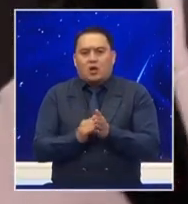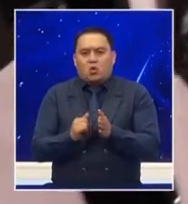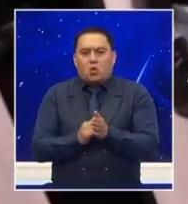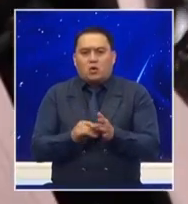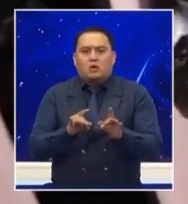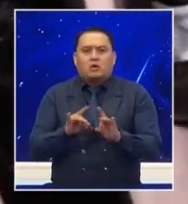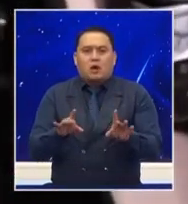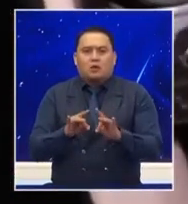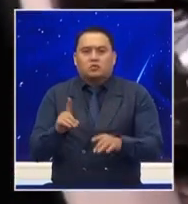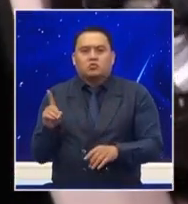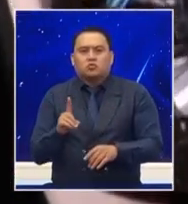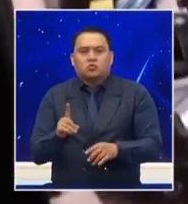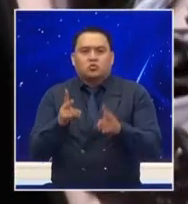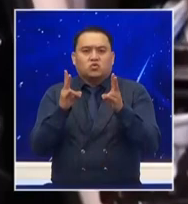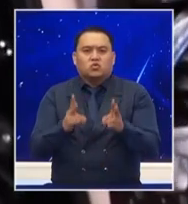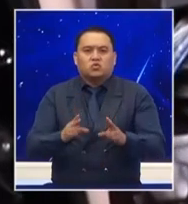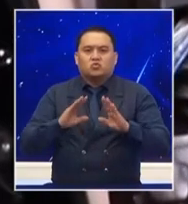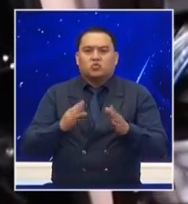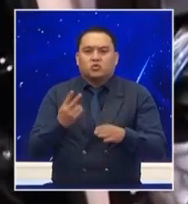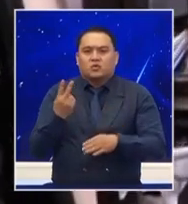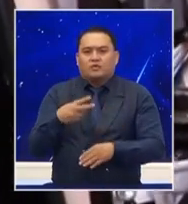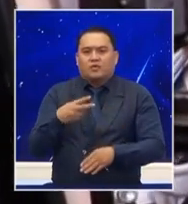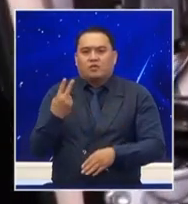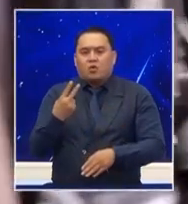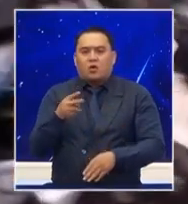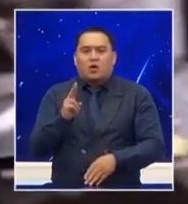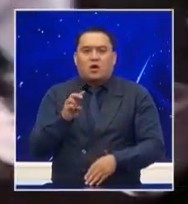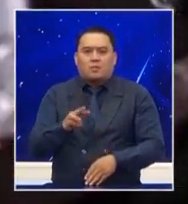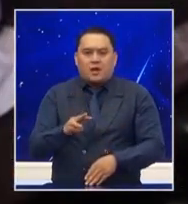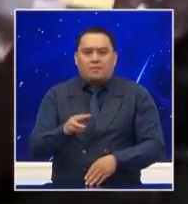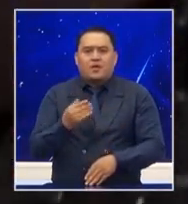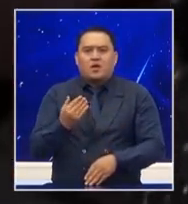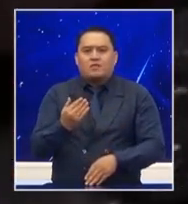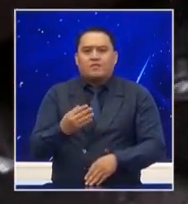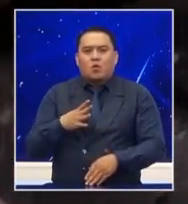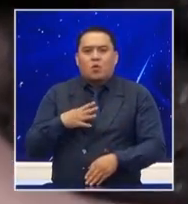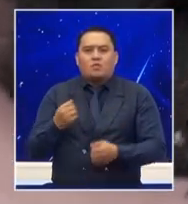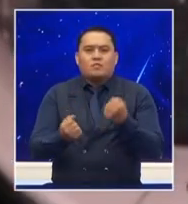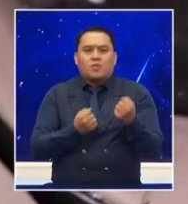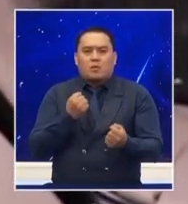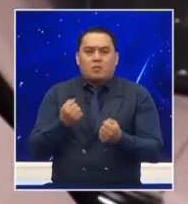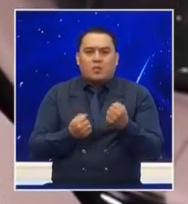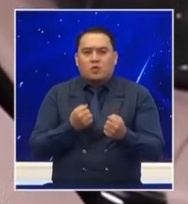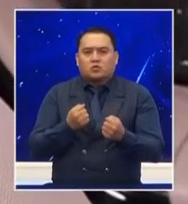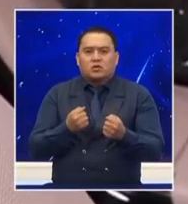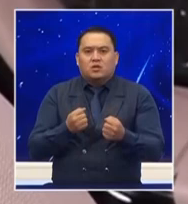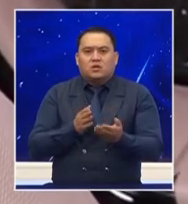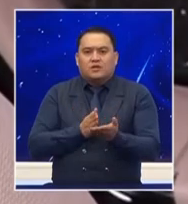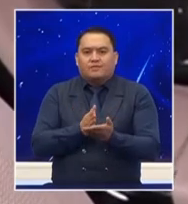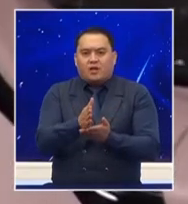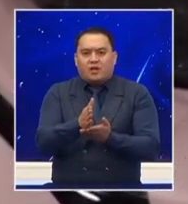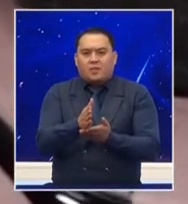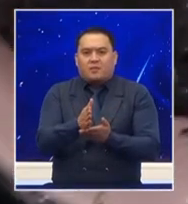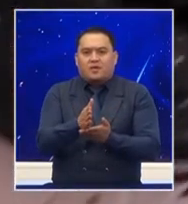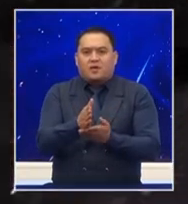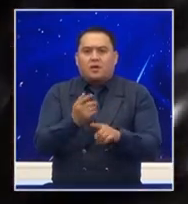Как рассказали очевидцы, инцидент произошел на 22-м километре трассы. По их словам, легковой автомобиль и бензовоз двигались в